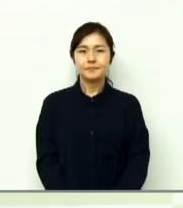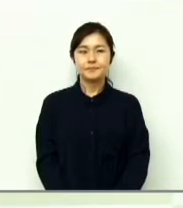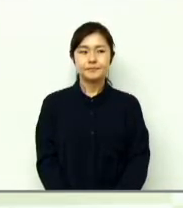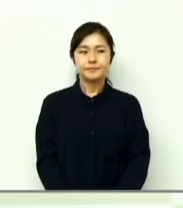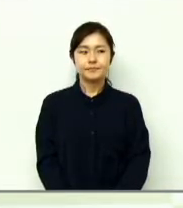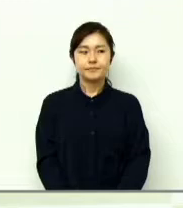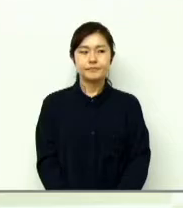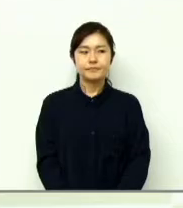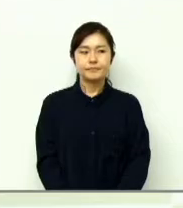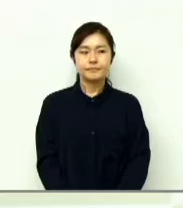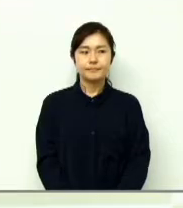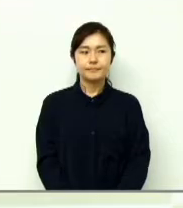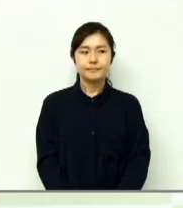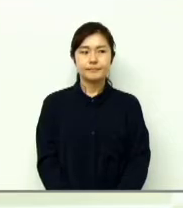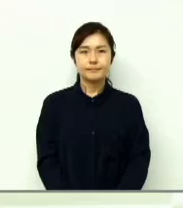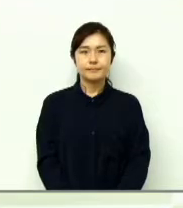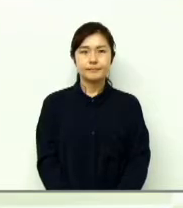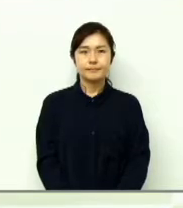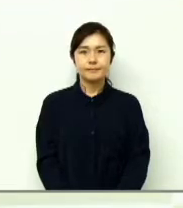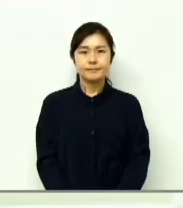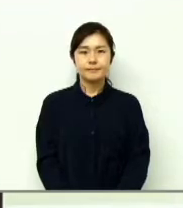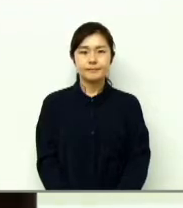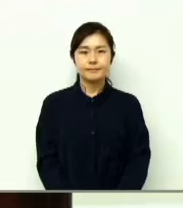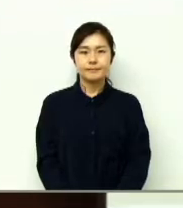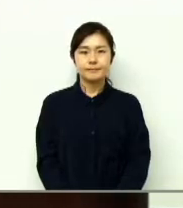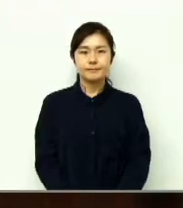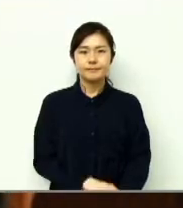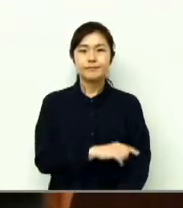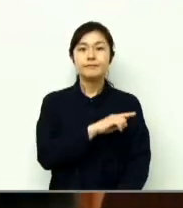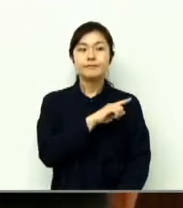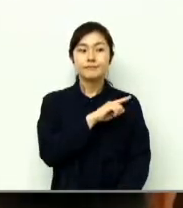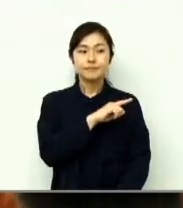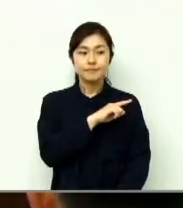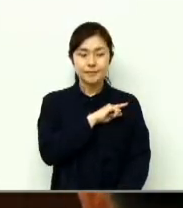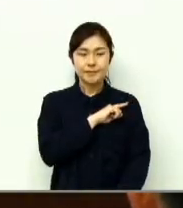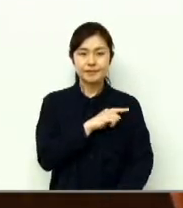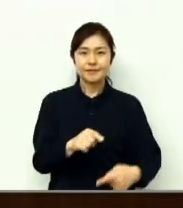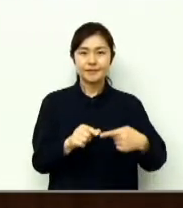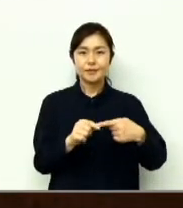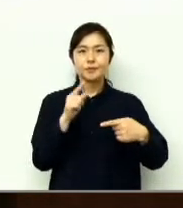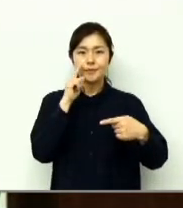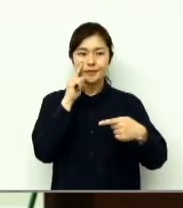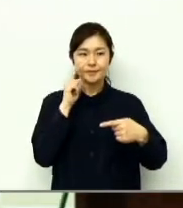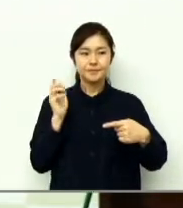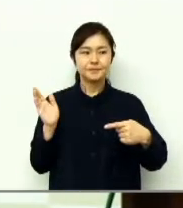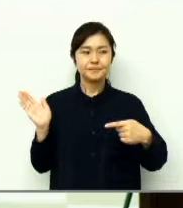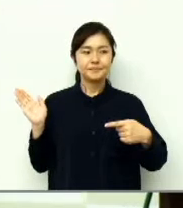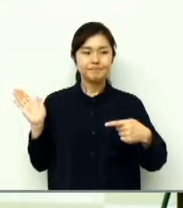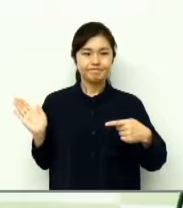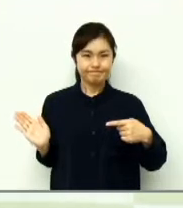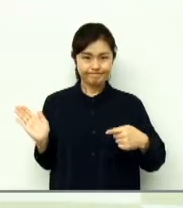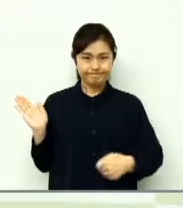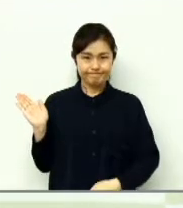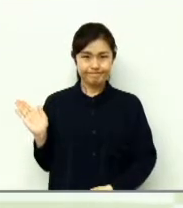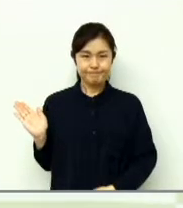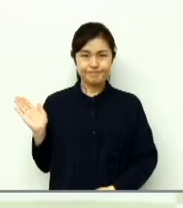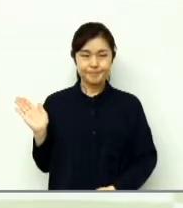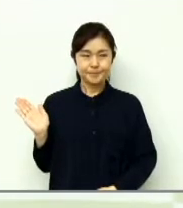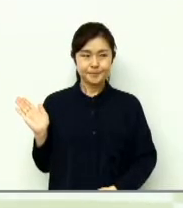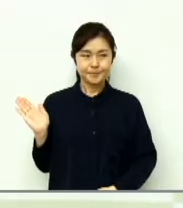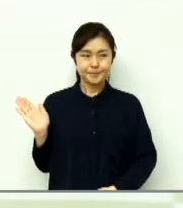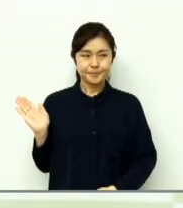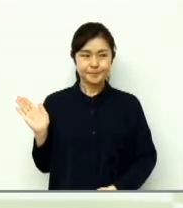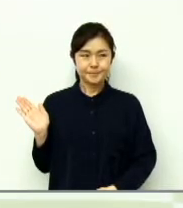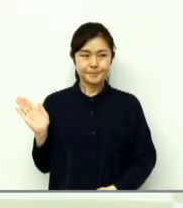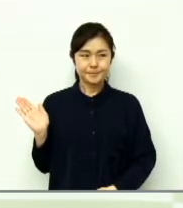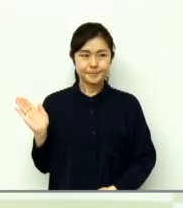まず議題1でございますが、幸せ倍増プラン2017埼玉市成長加速